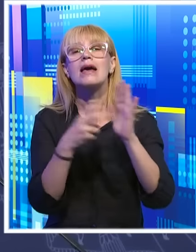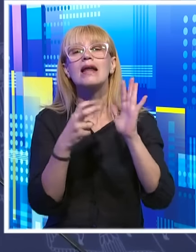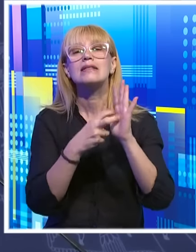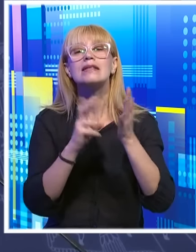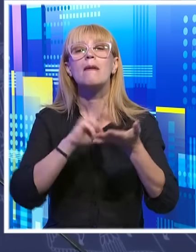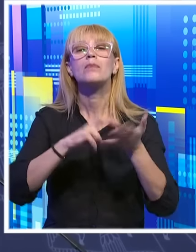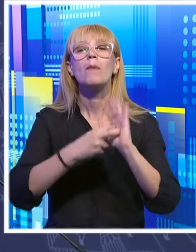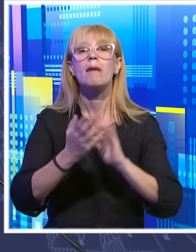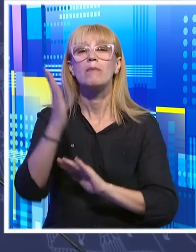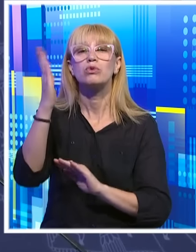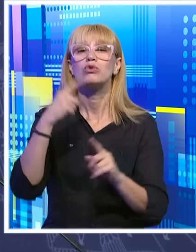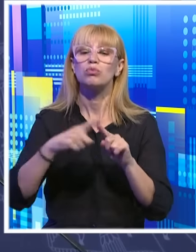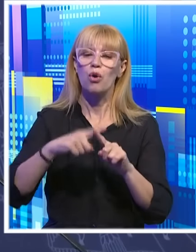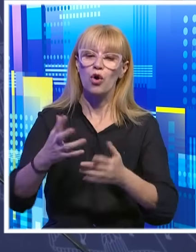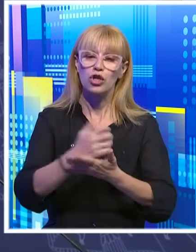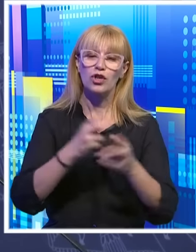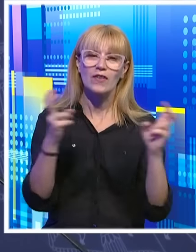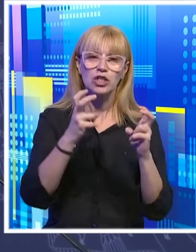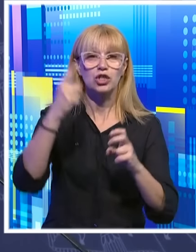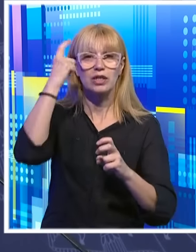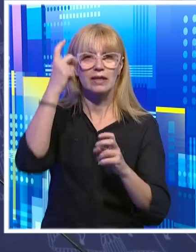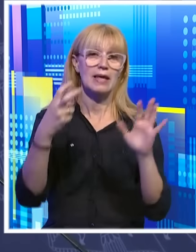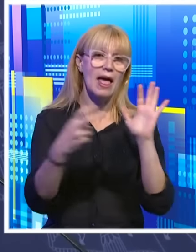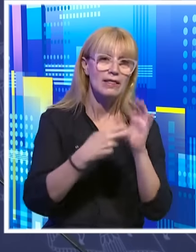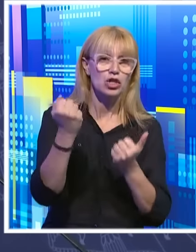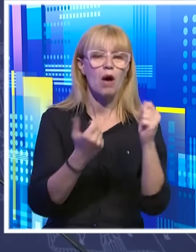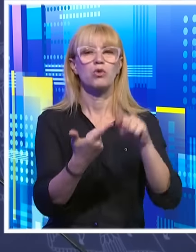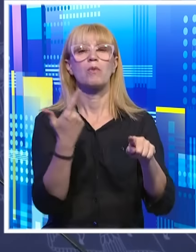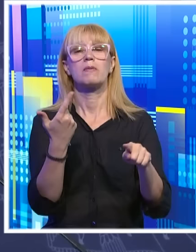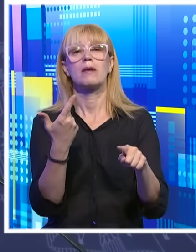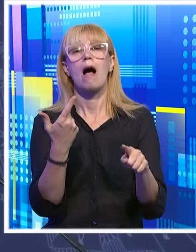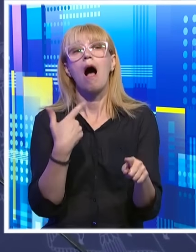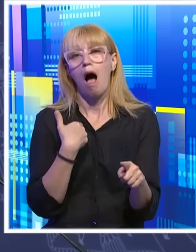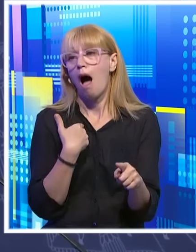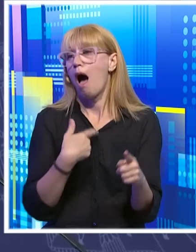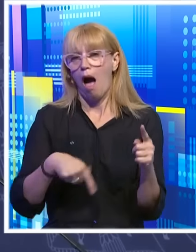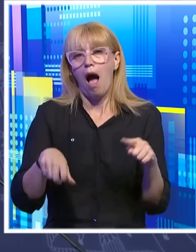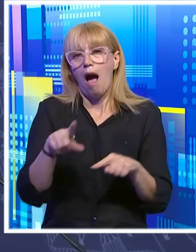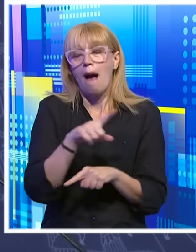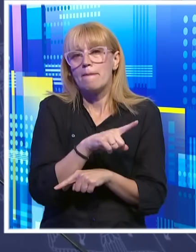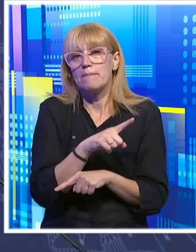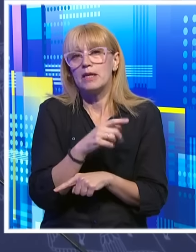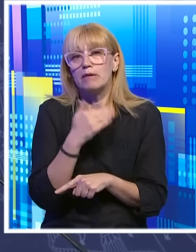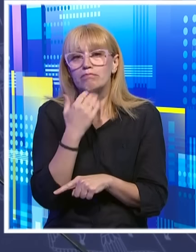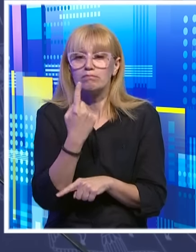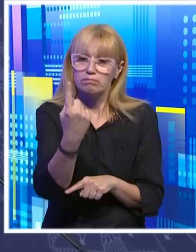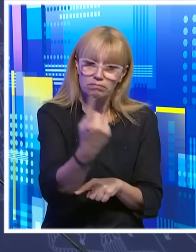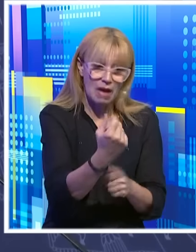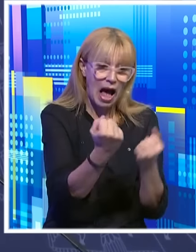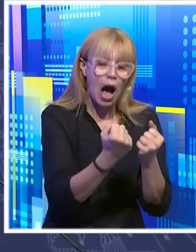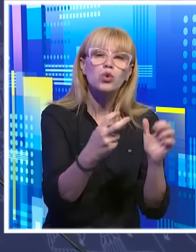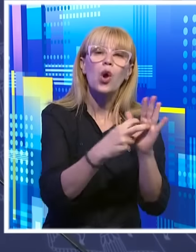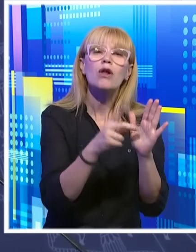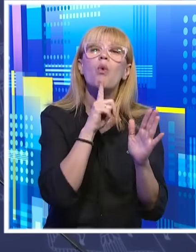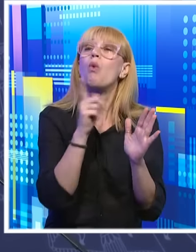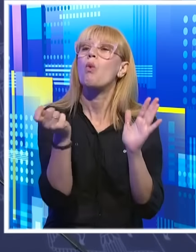veštačke inteligencije, korišćenje električnih automobila, a mi ćemo, želim to da kažem, za svaki automobil koji kupite električni